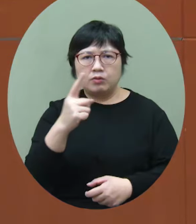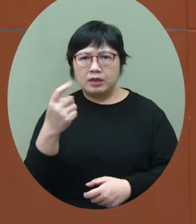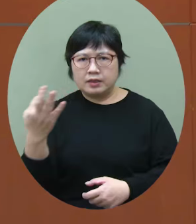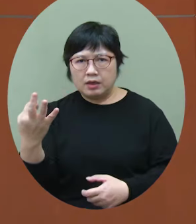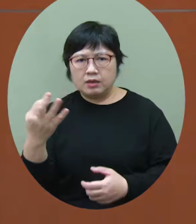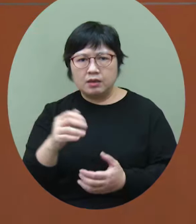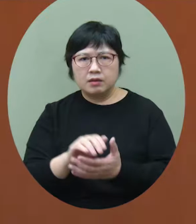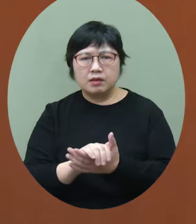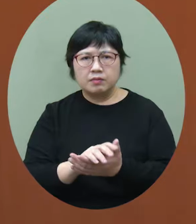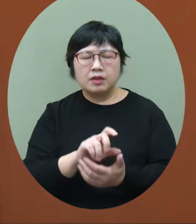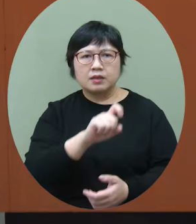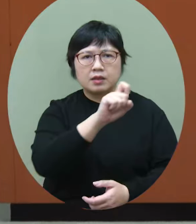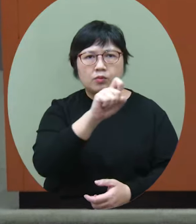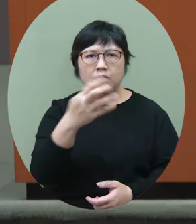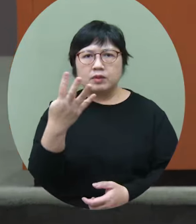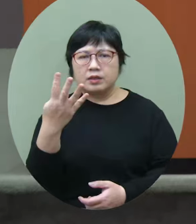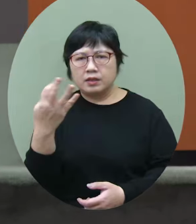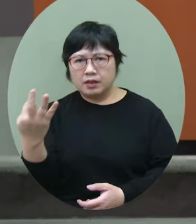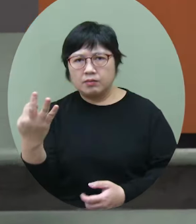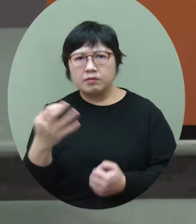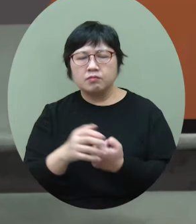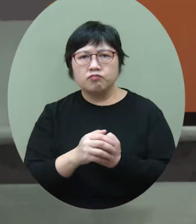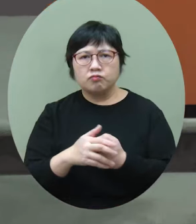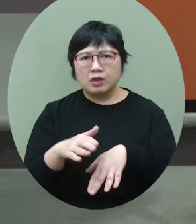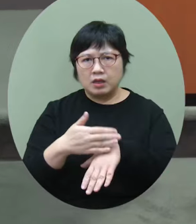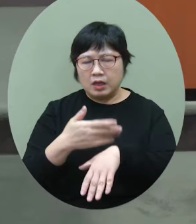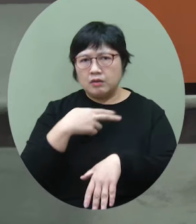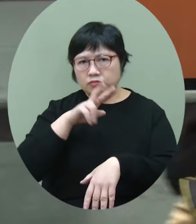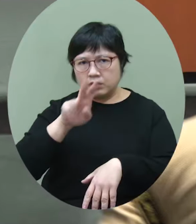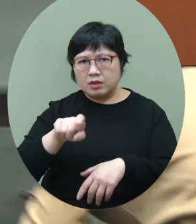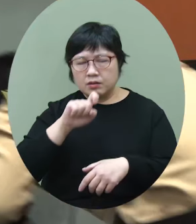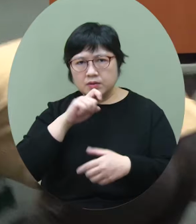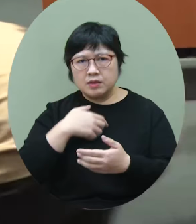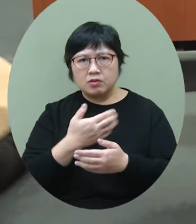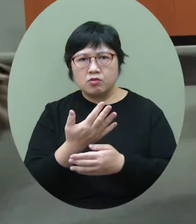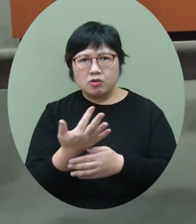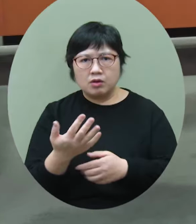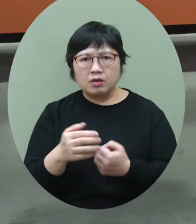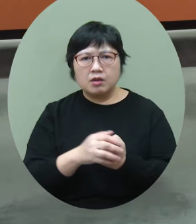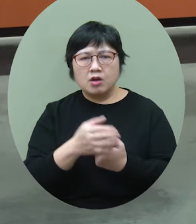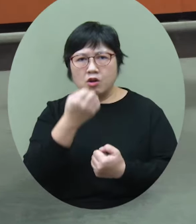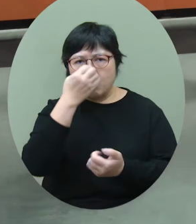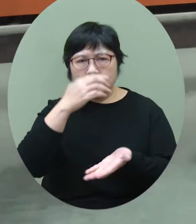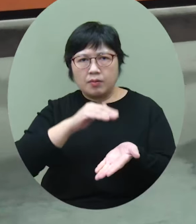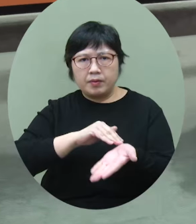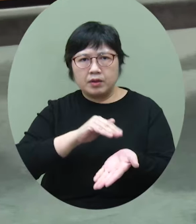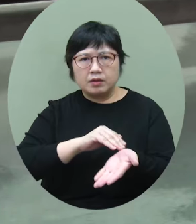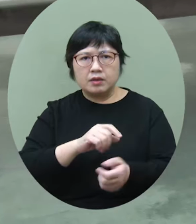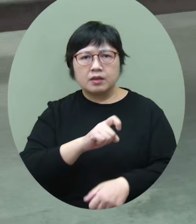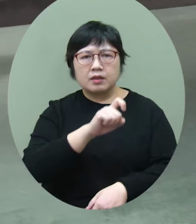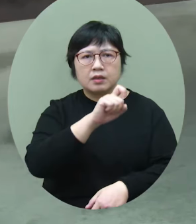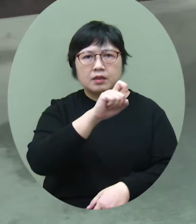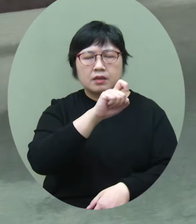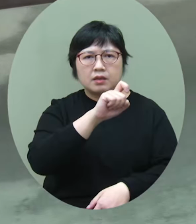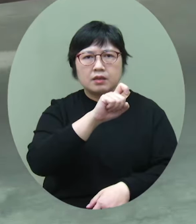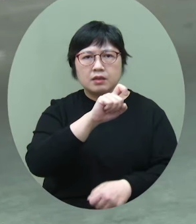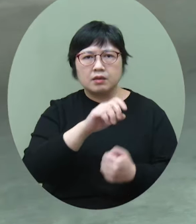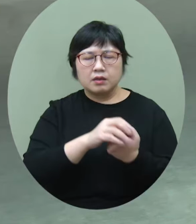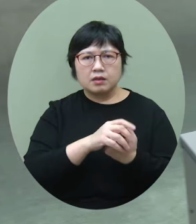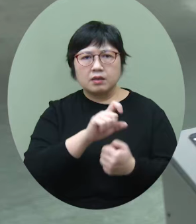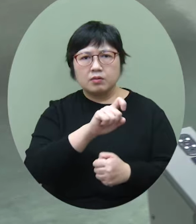啲資料。 9943。 係啊係，因為我哋剛才就見到 case number 就係一個本地個案。咁而家係9943。